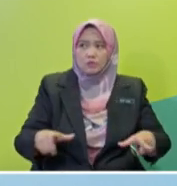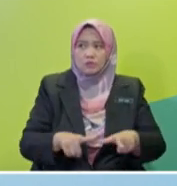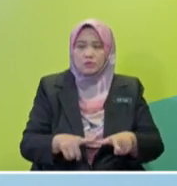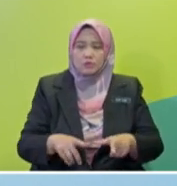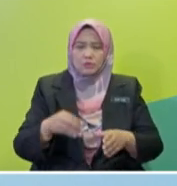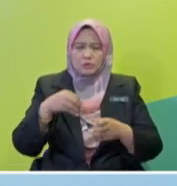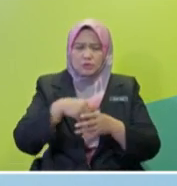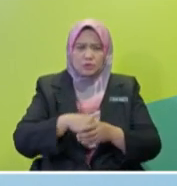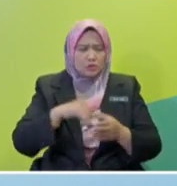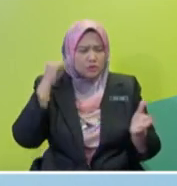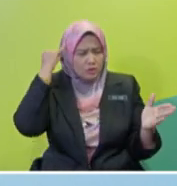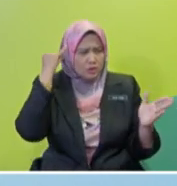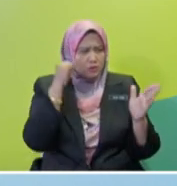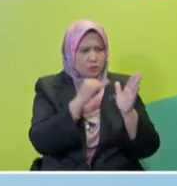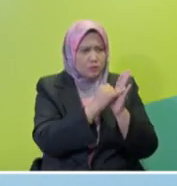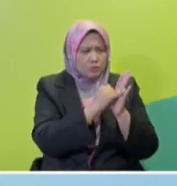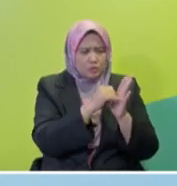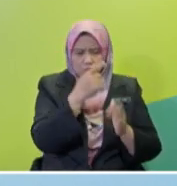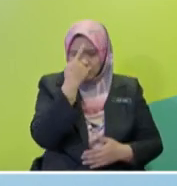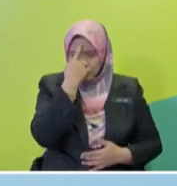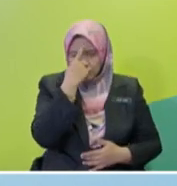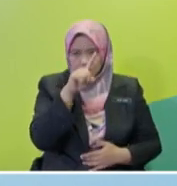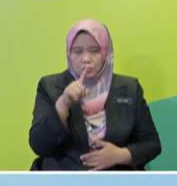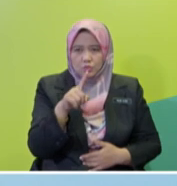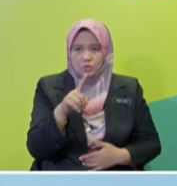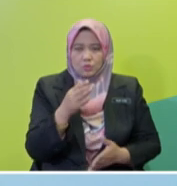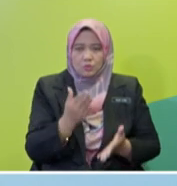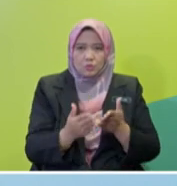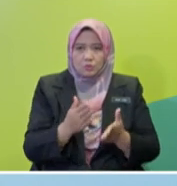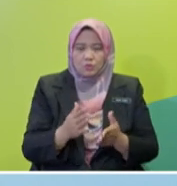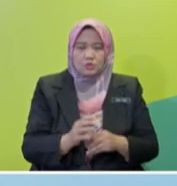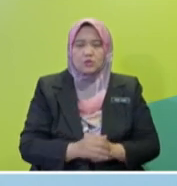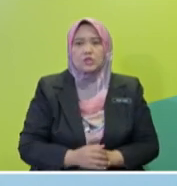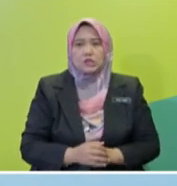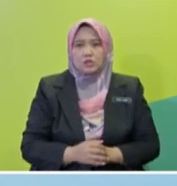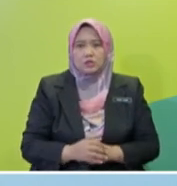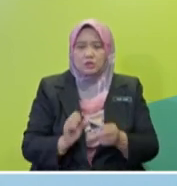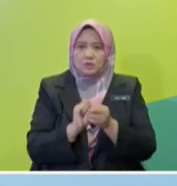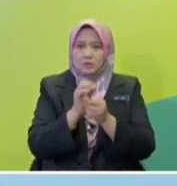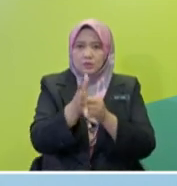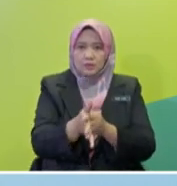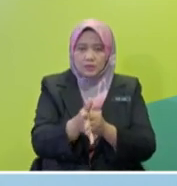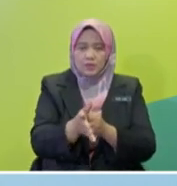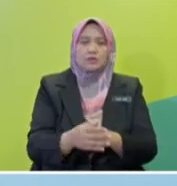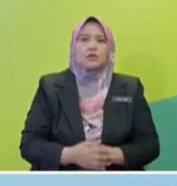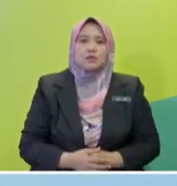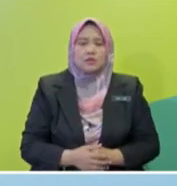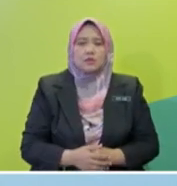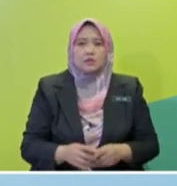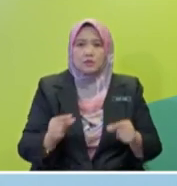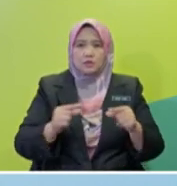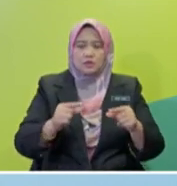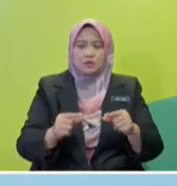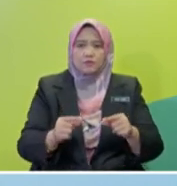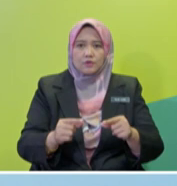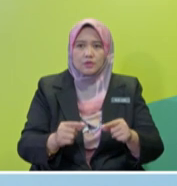image yang akan dipersembahkan sebagai animasi grafik bergerak atau media interaktif dan papan CT